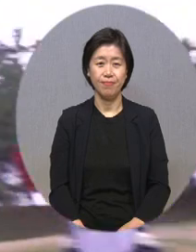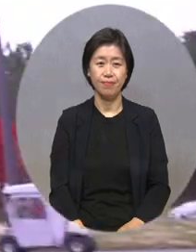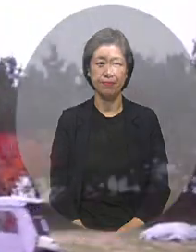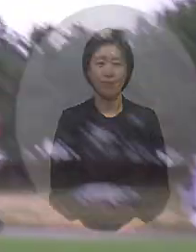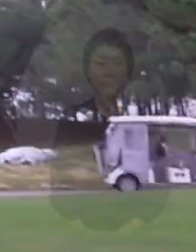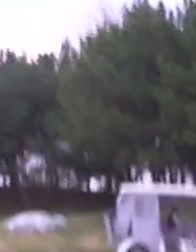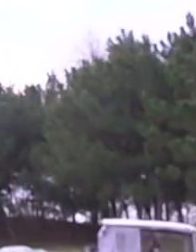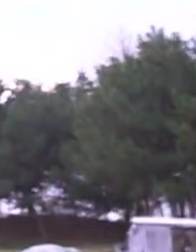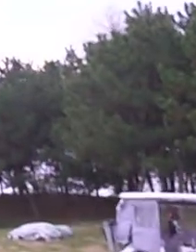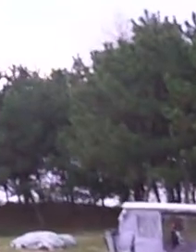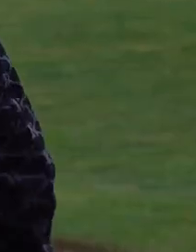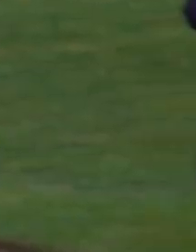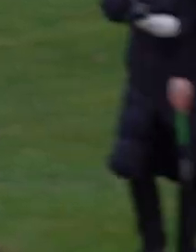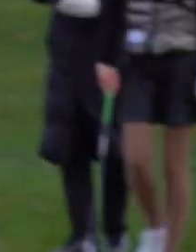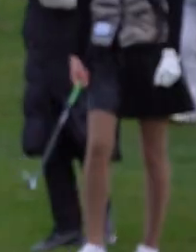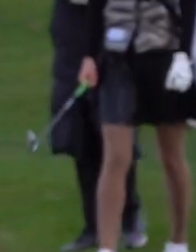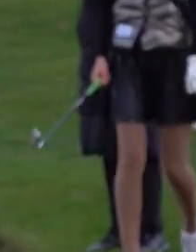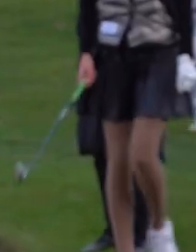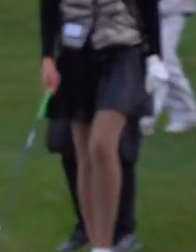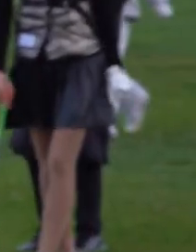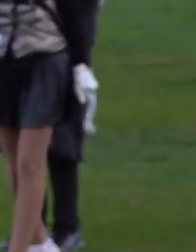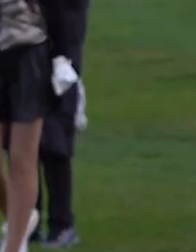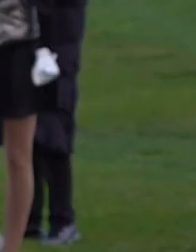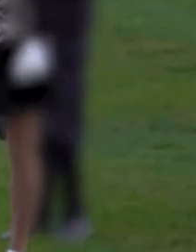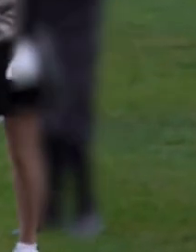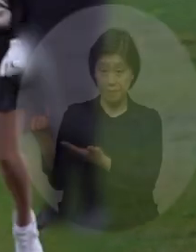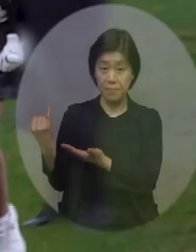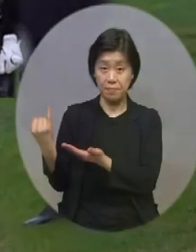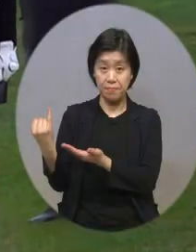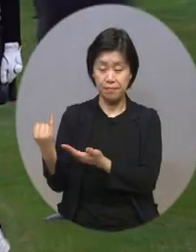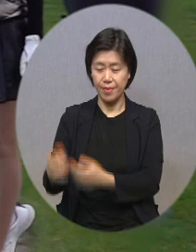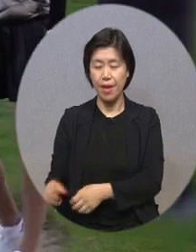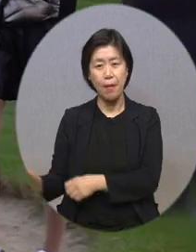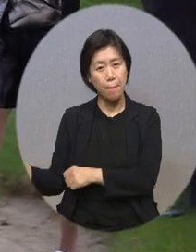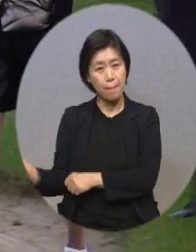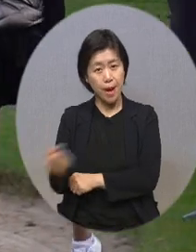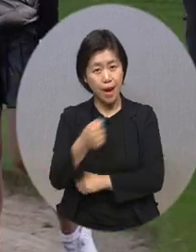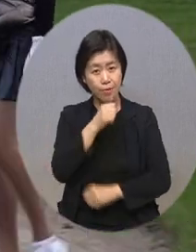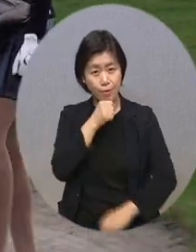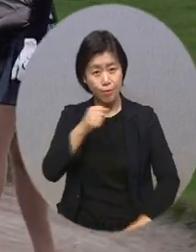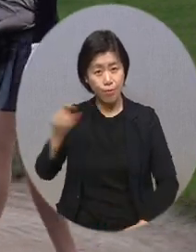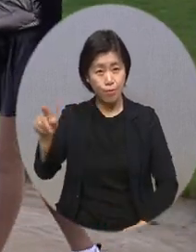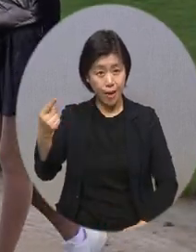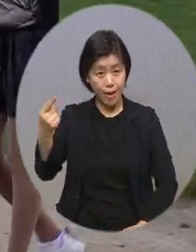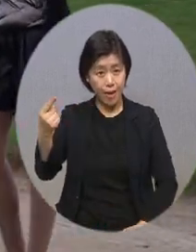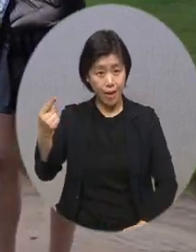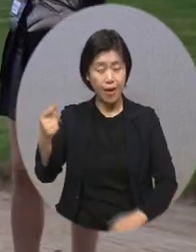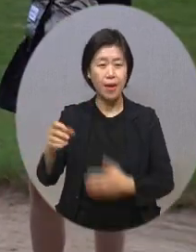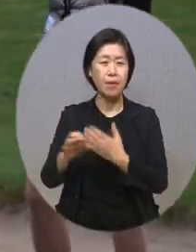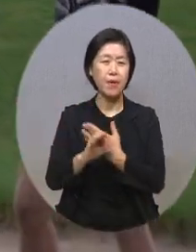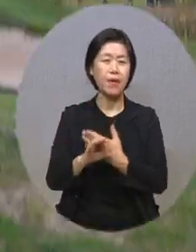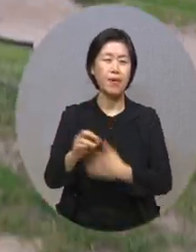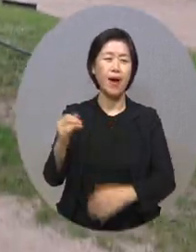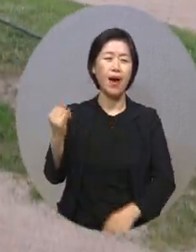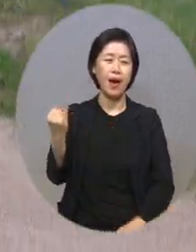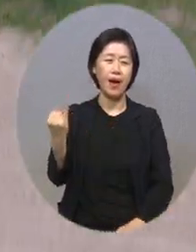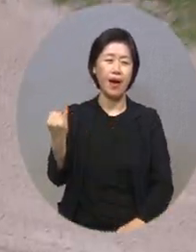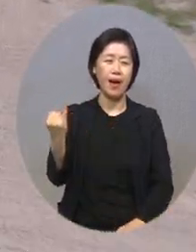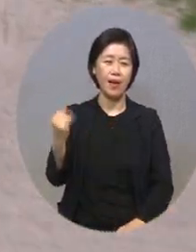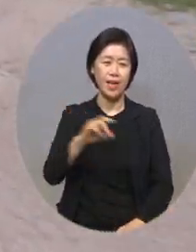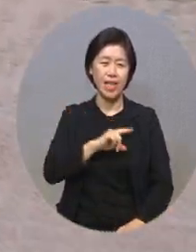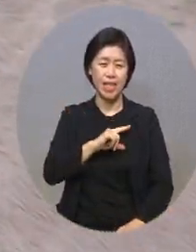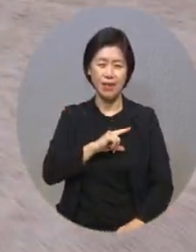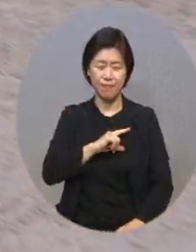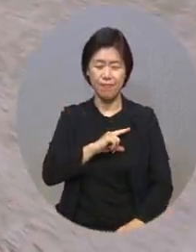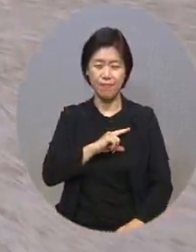어떻게 박혔어 심지어. 그 하연아님이 100개 치면 하연화백. 와,